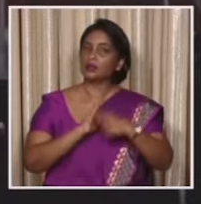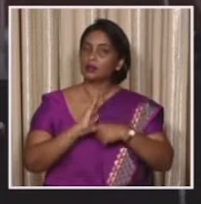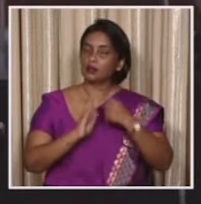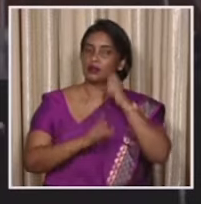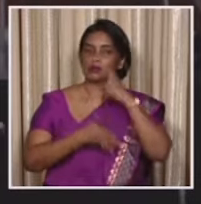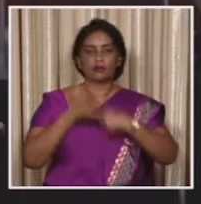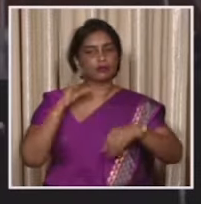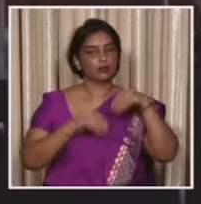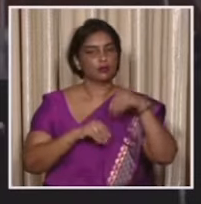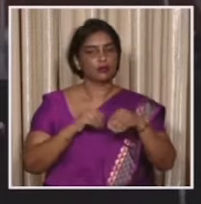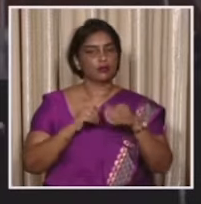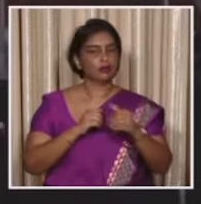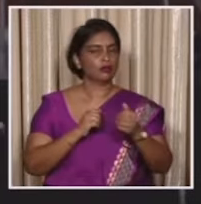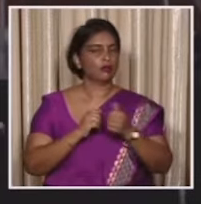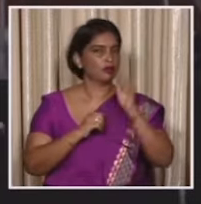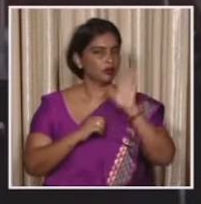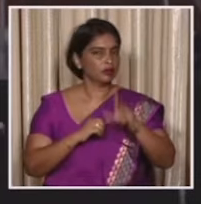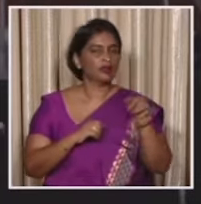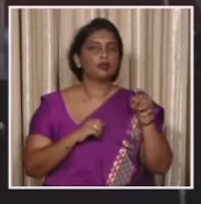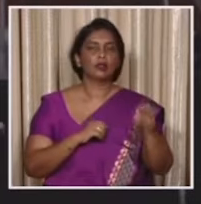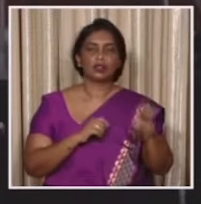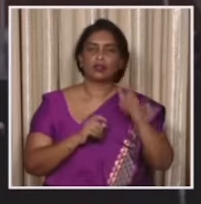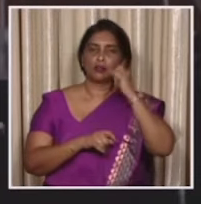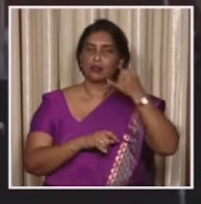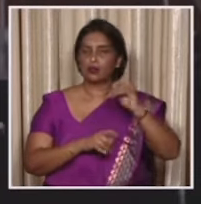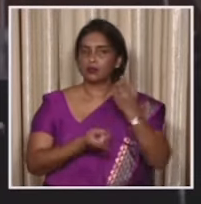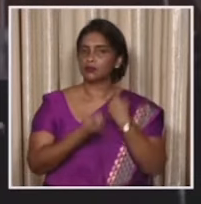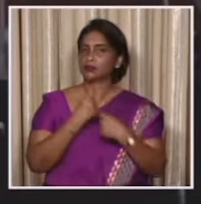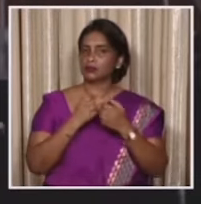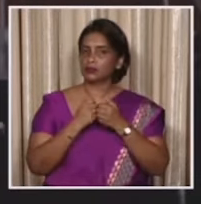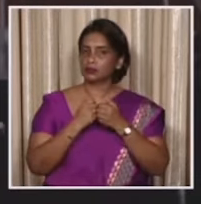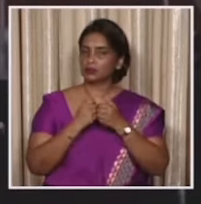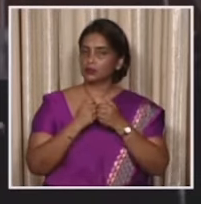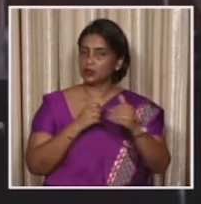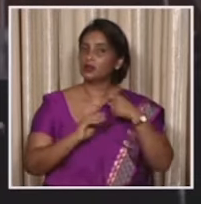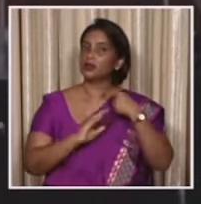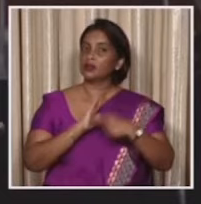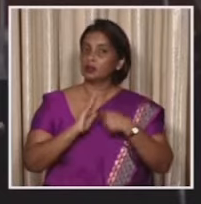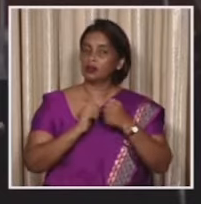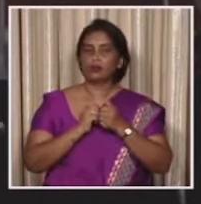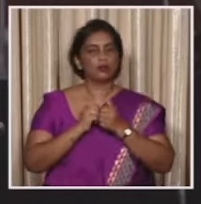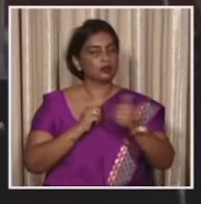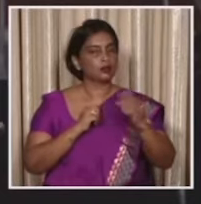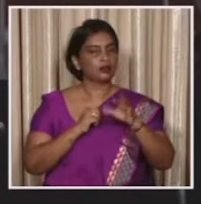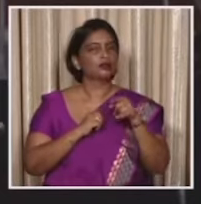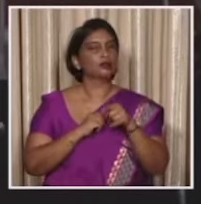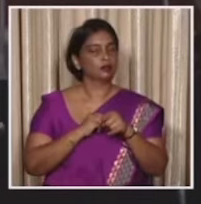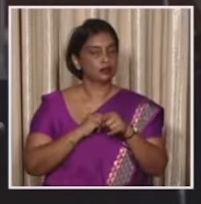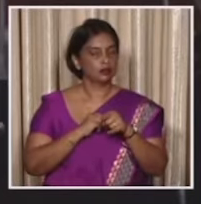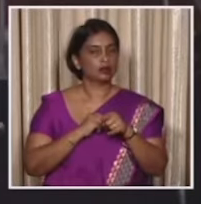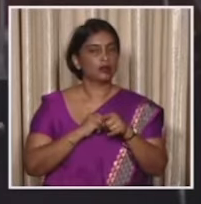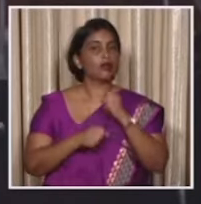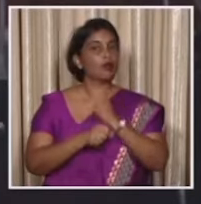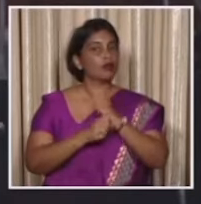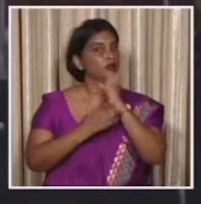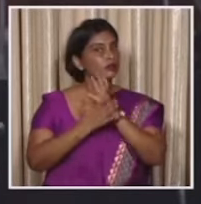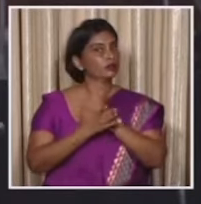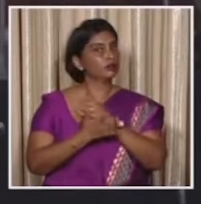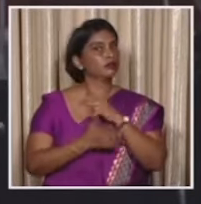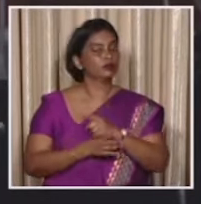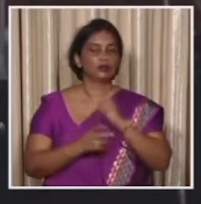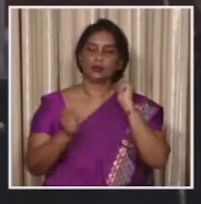ජනමත විචාරණයකට තල්ලු කරන, ජනමත විමසුමකට රට තල්ලු කරන ආණ්ඩුක්‍රම